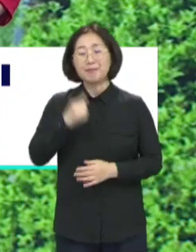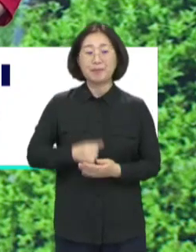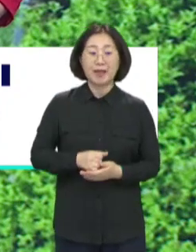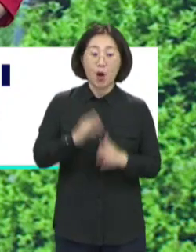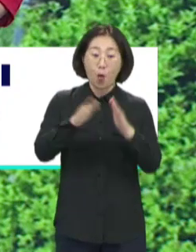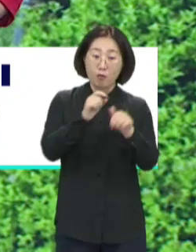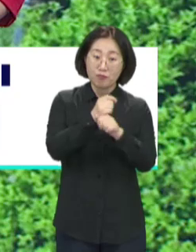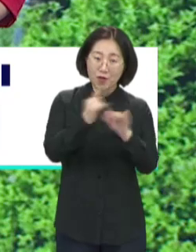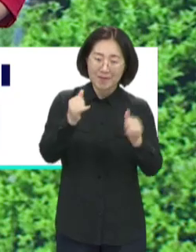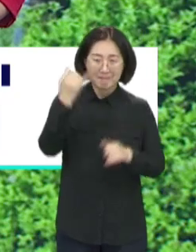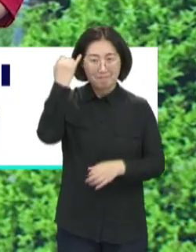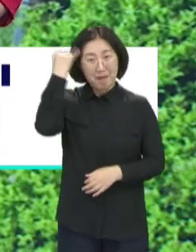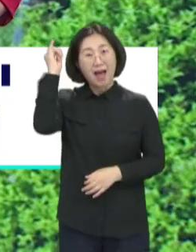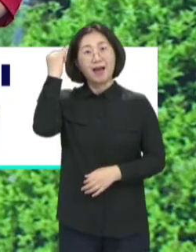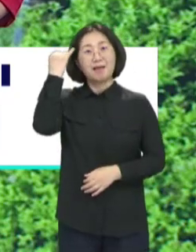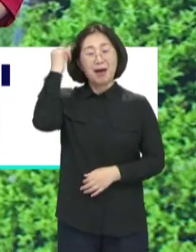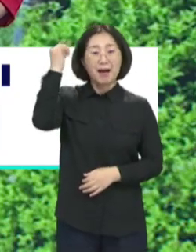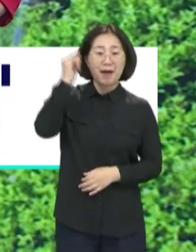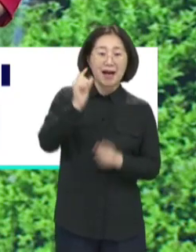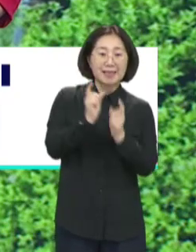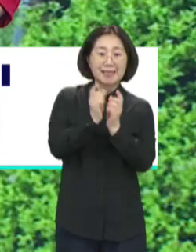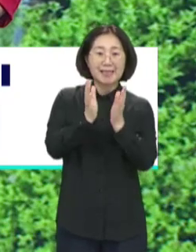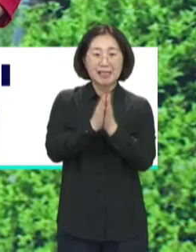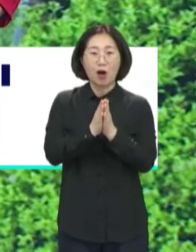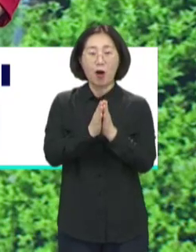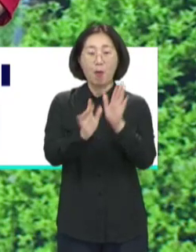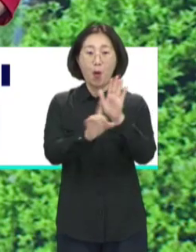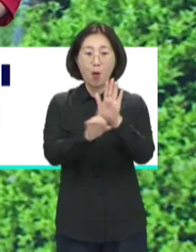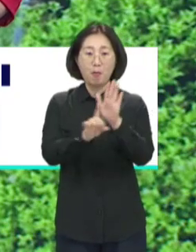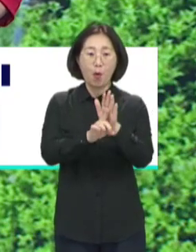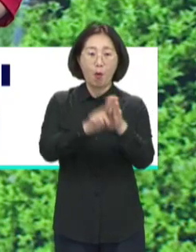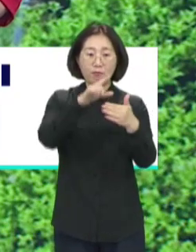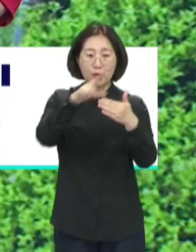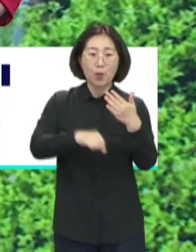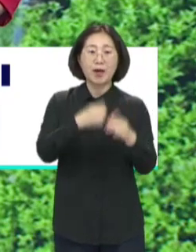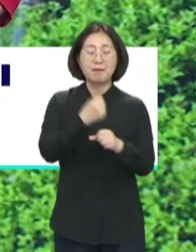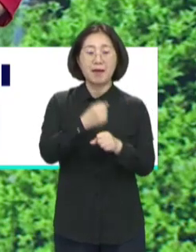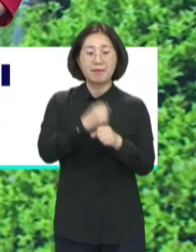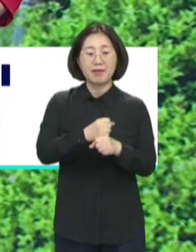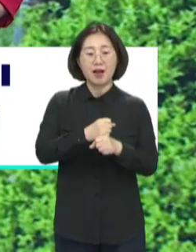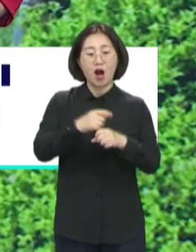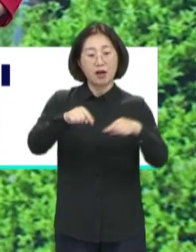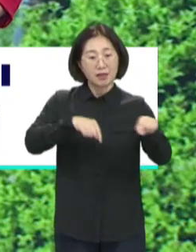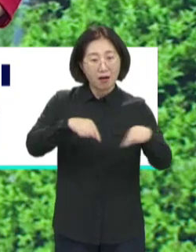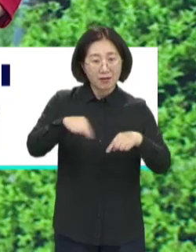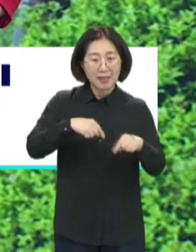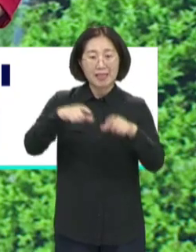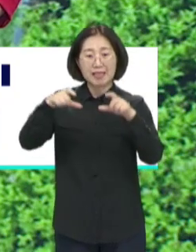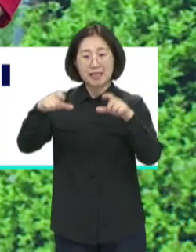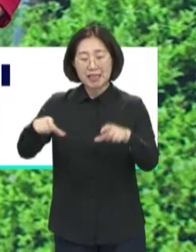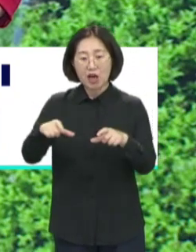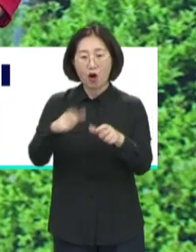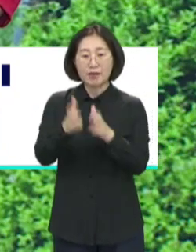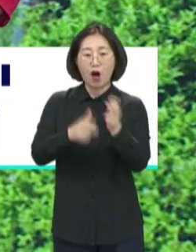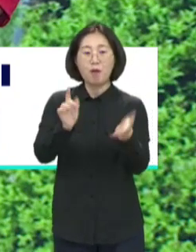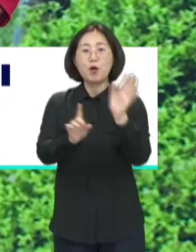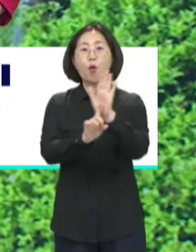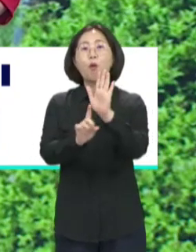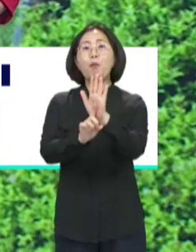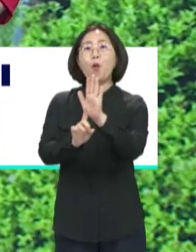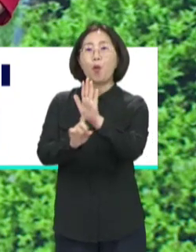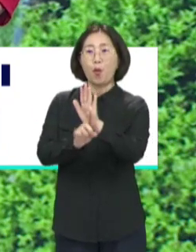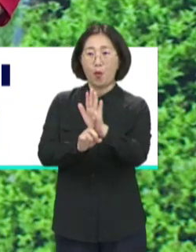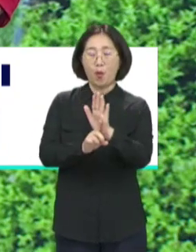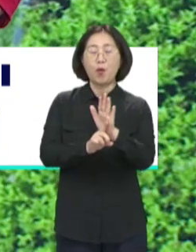톡톡 튀는 아이디어를 바탕으로 직접 홍보 콘텐츠 제작에 나서 정책이나 지역을 알리는 중요한 홍보 수단으로 자리매김하고